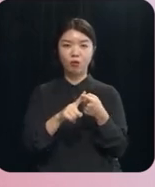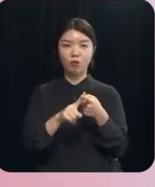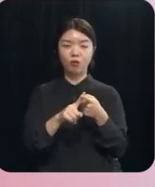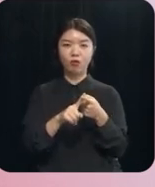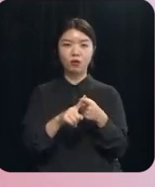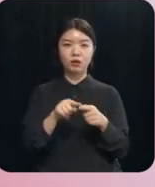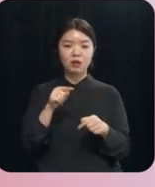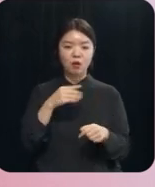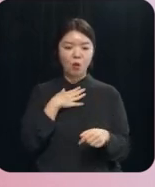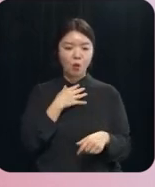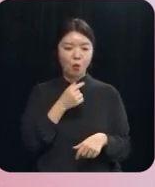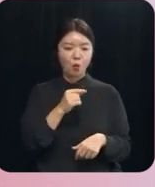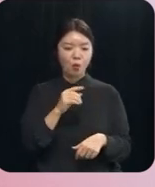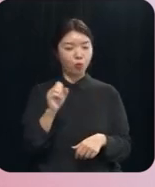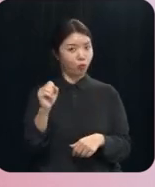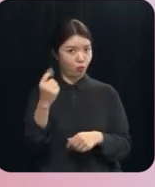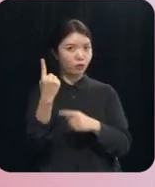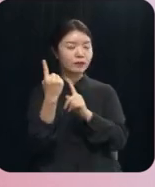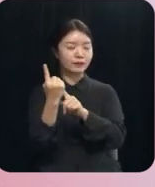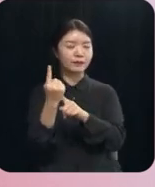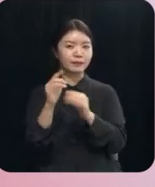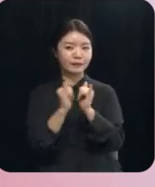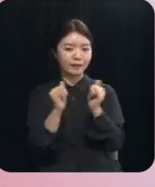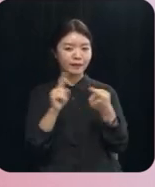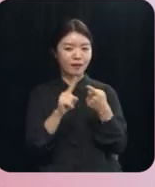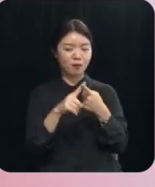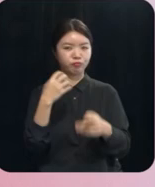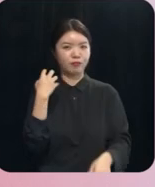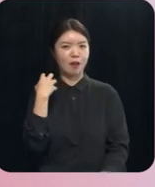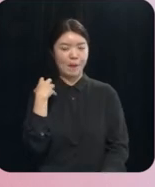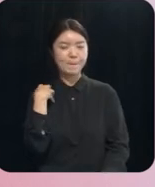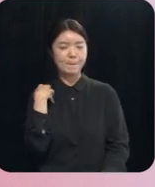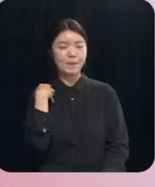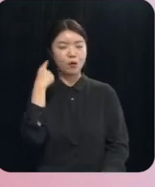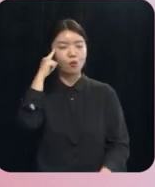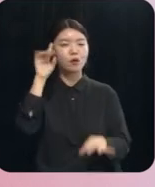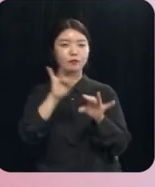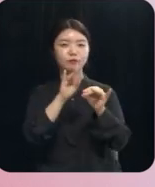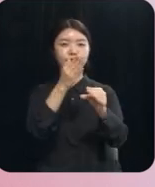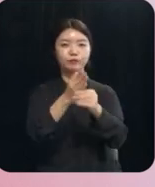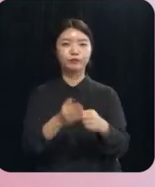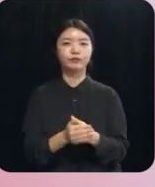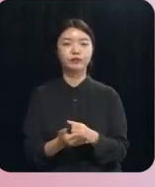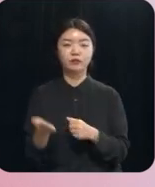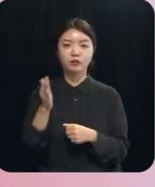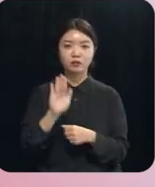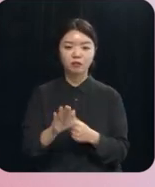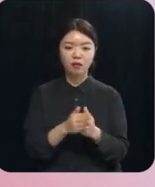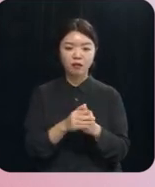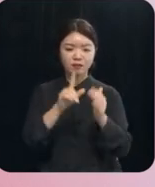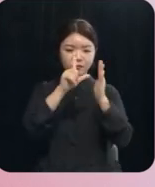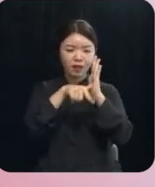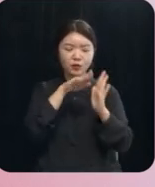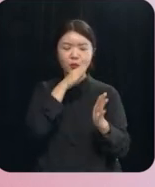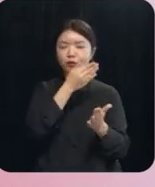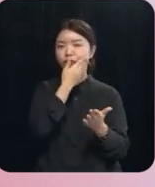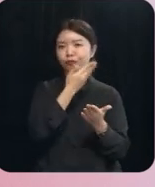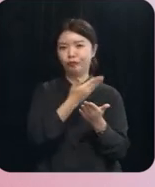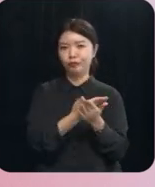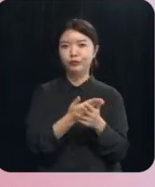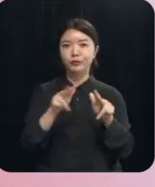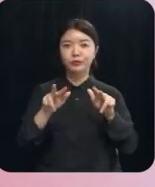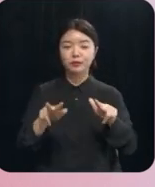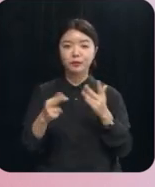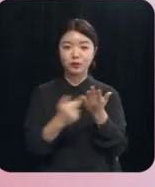부담의 원칙이 필요하다는 부분에서는 저도 매우 공감을 하고 있습니다. 하지만은 시기가 매우 중요할 것 같습니다.